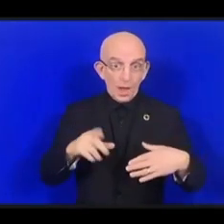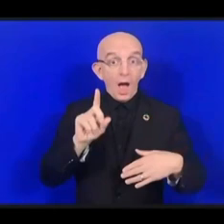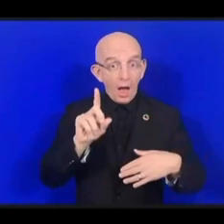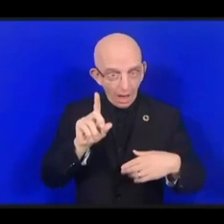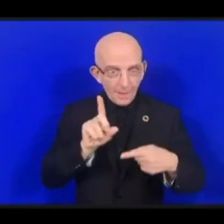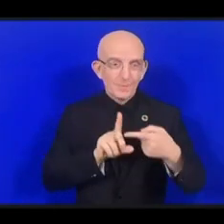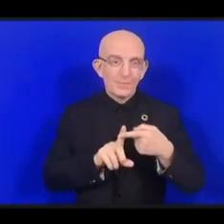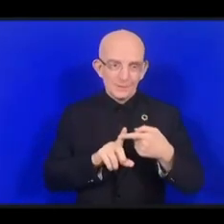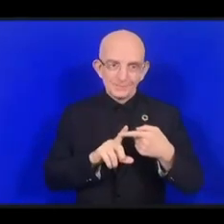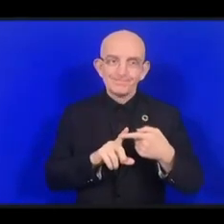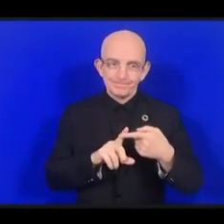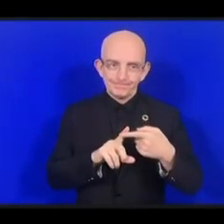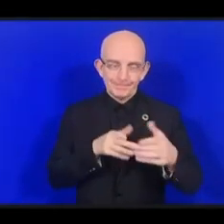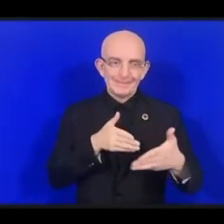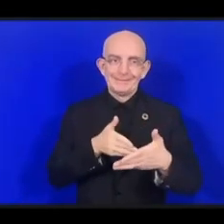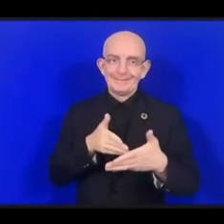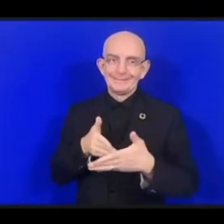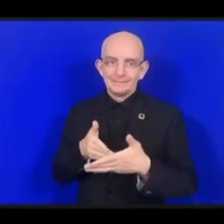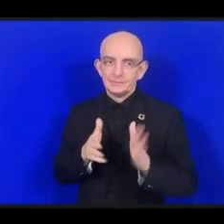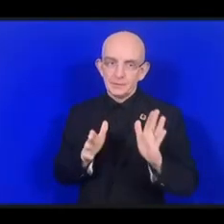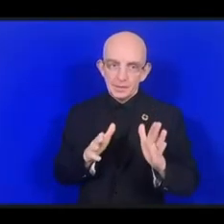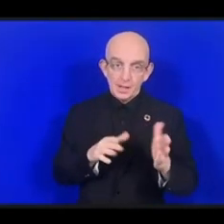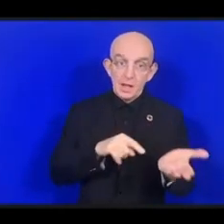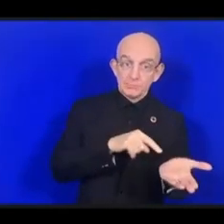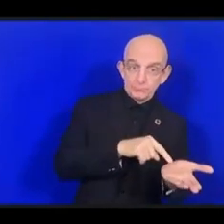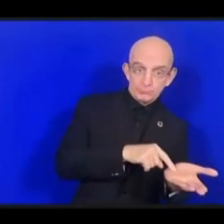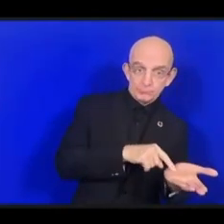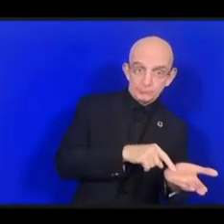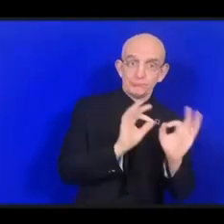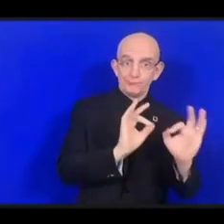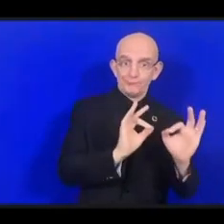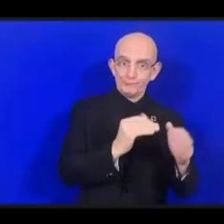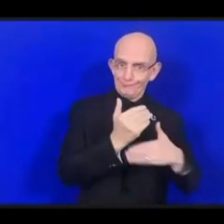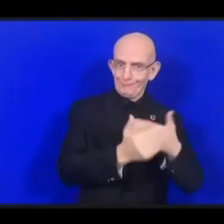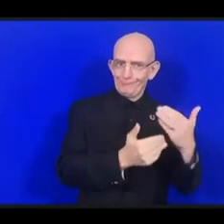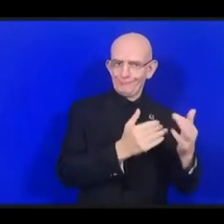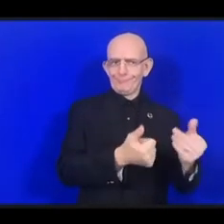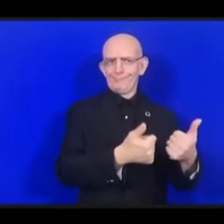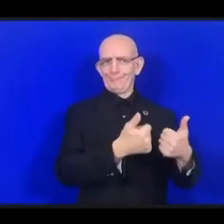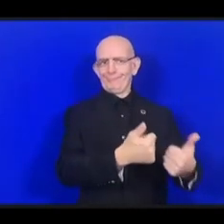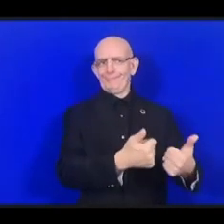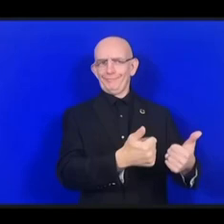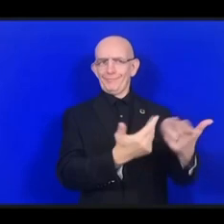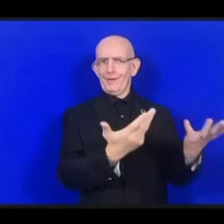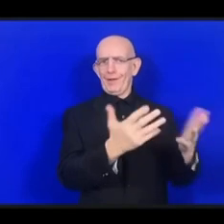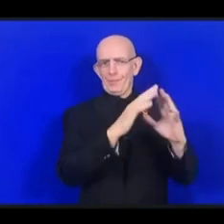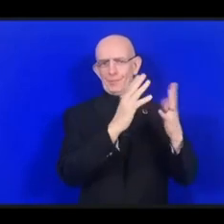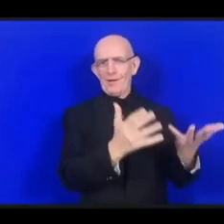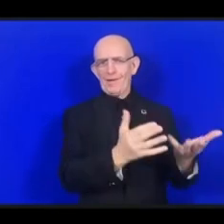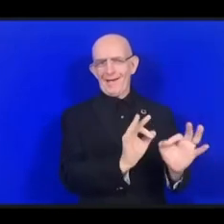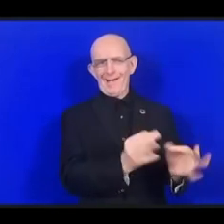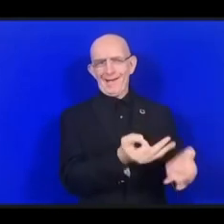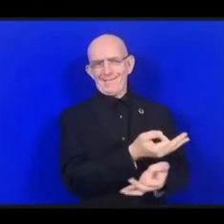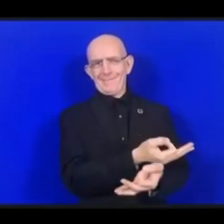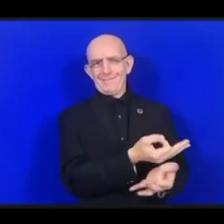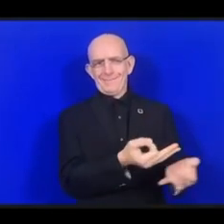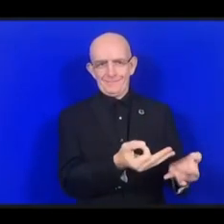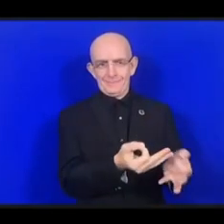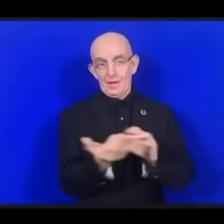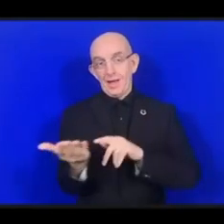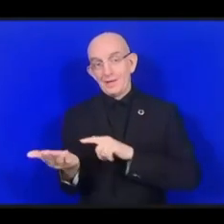进步的力量；另外一方面，它可能在线上和线下造成毁灭性的伤